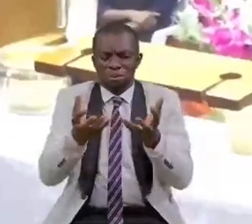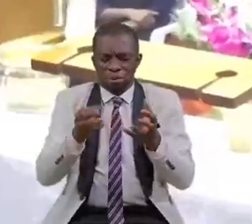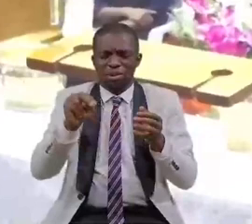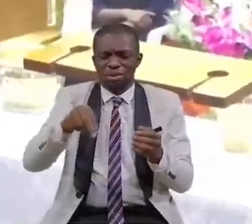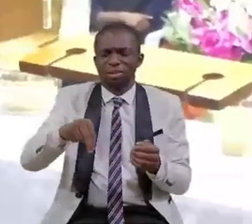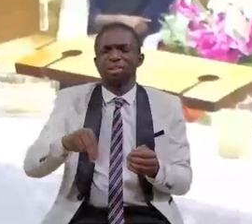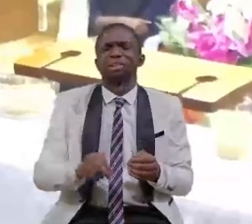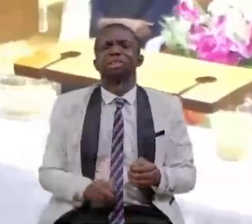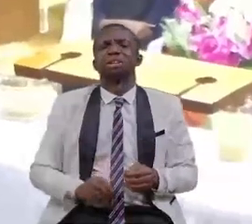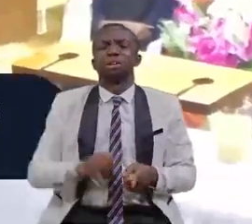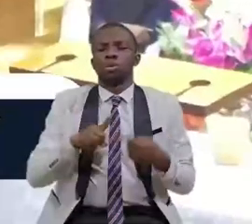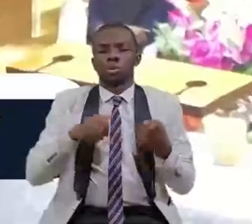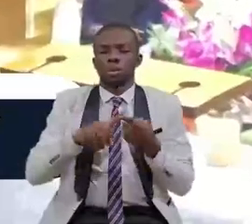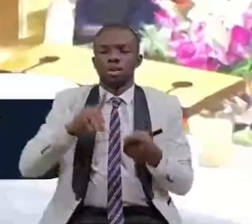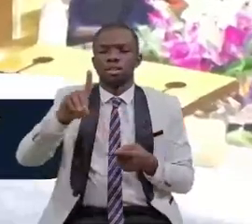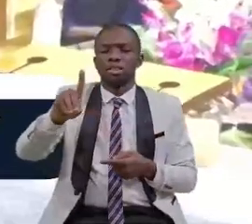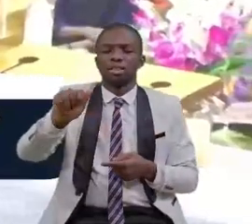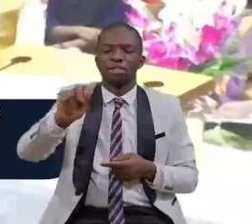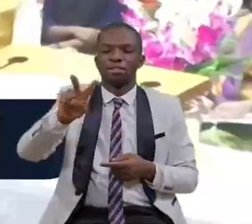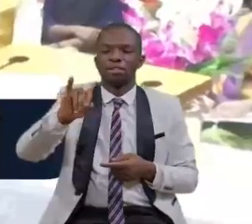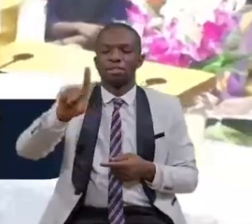avait une requête définie.